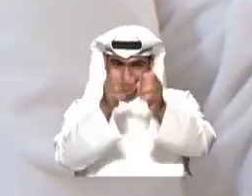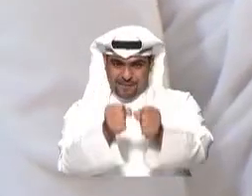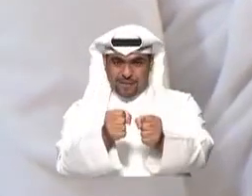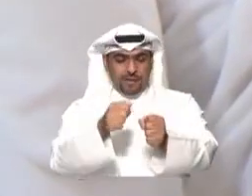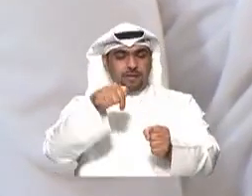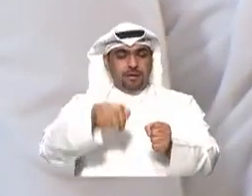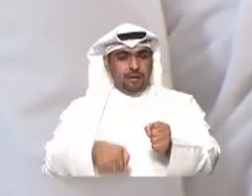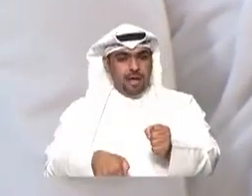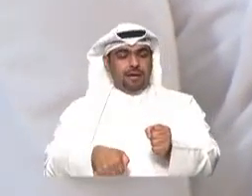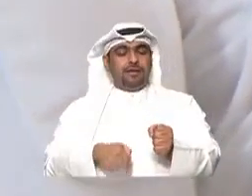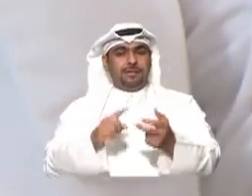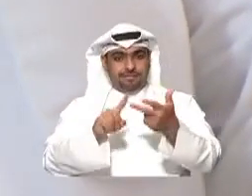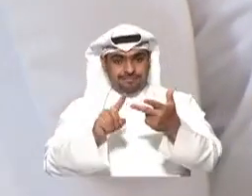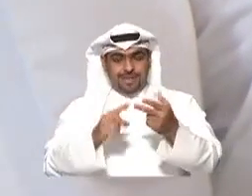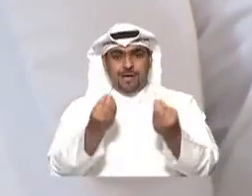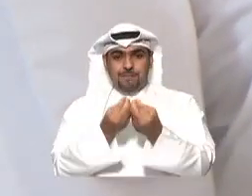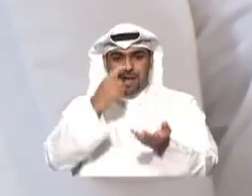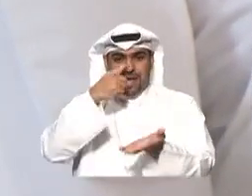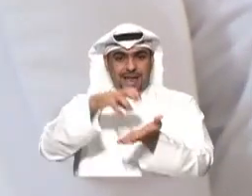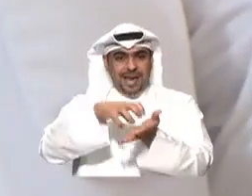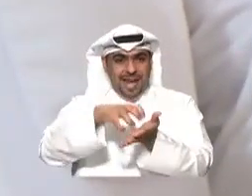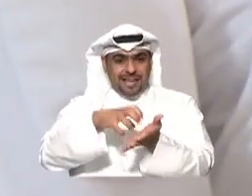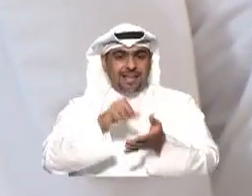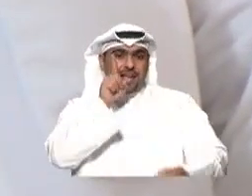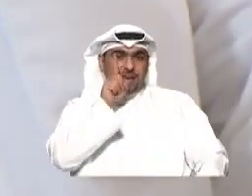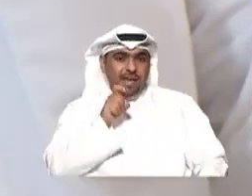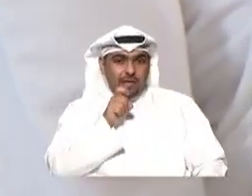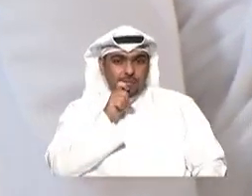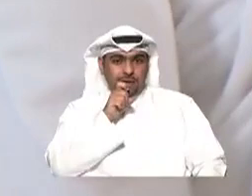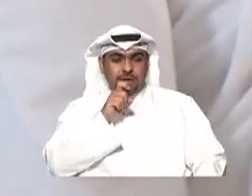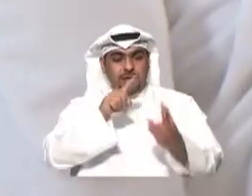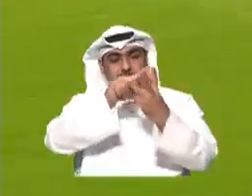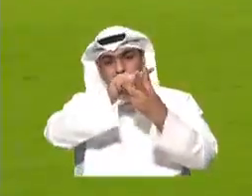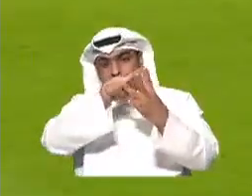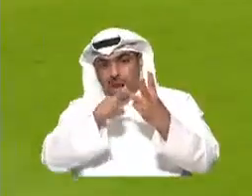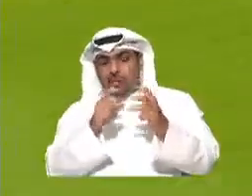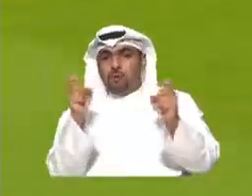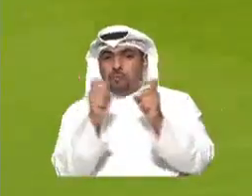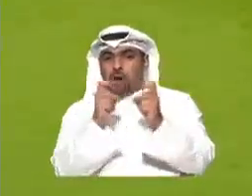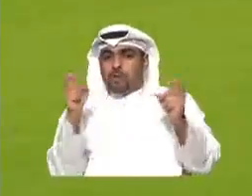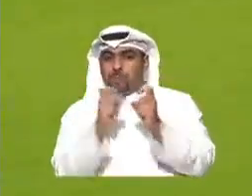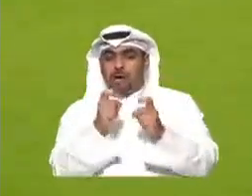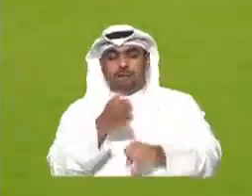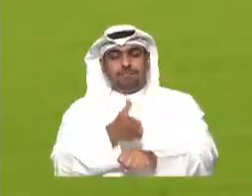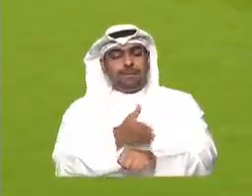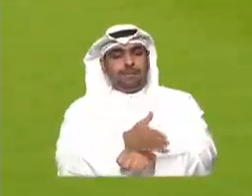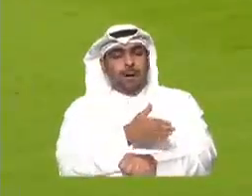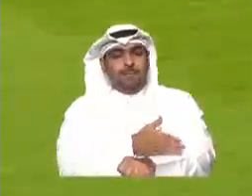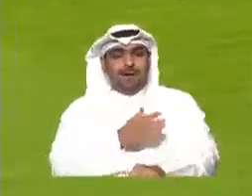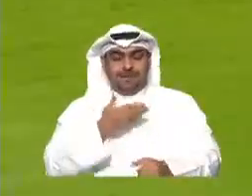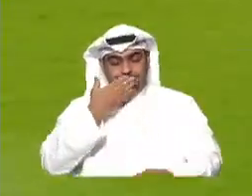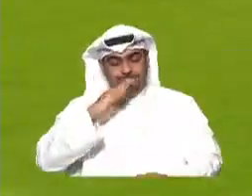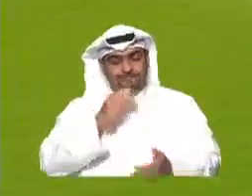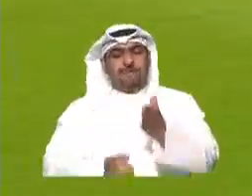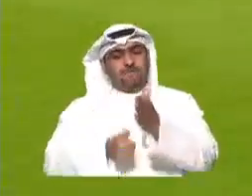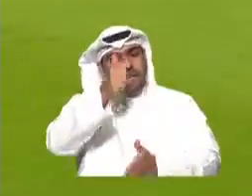يمكن بداية الموسم قاعد نواجه قاعد نلعب على بطولتين وثنتين بخروج المغلوب. الكويت يسجل اسمه كطرف في